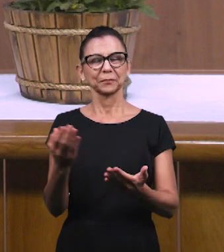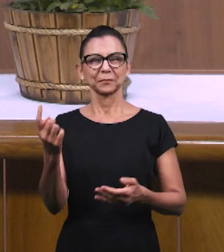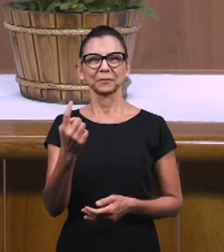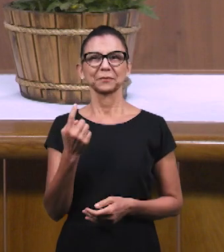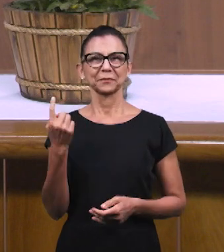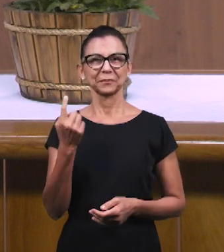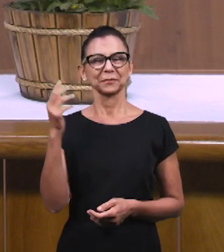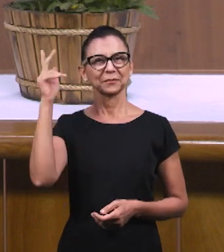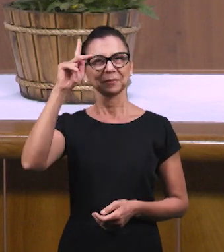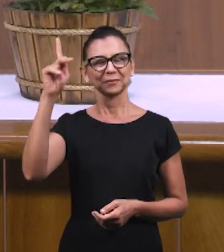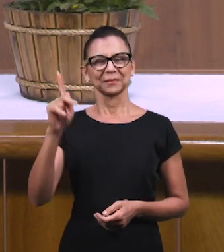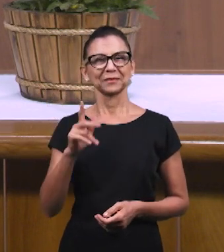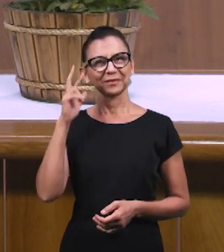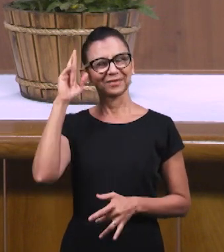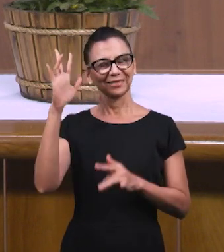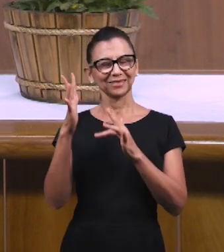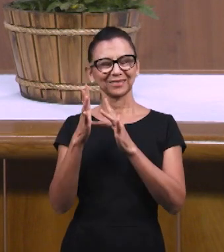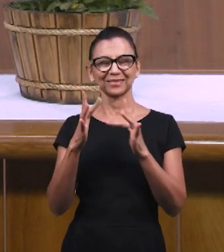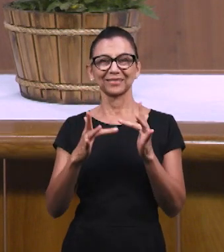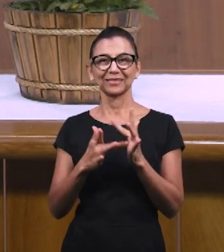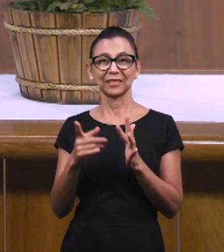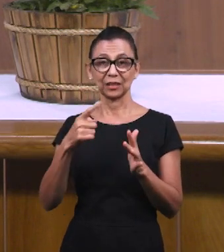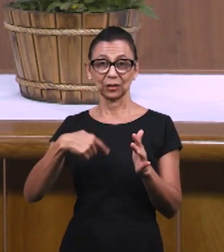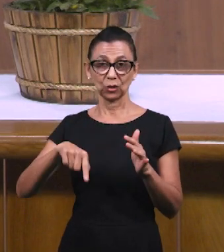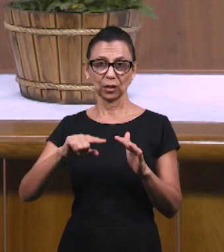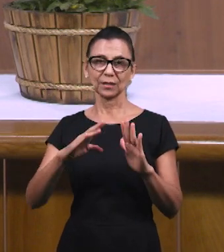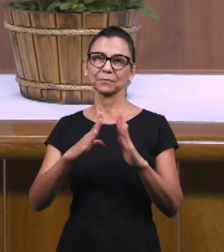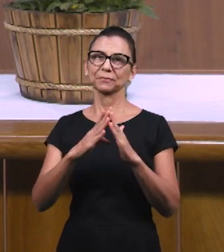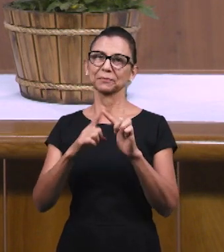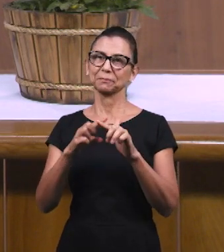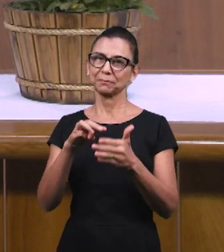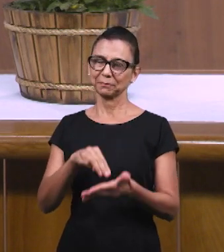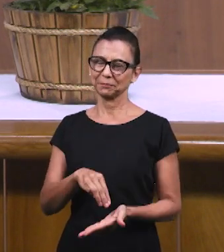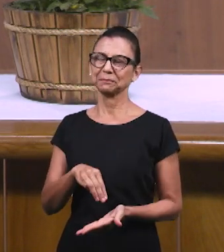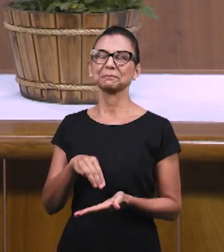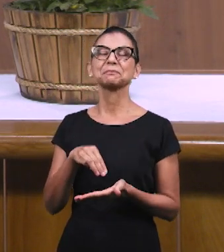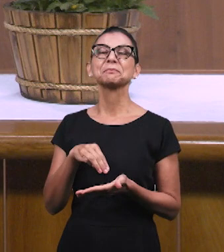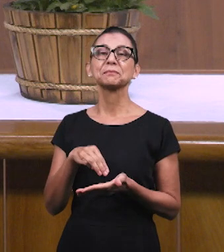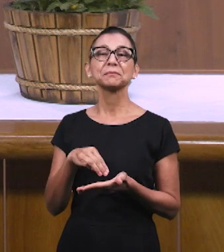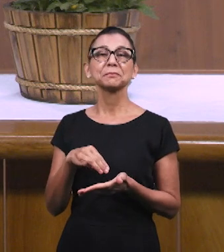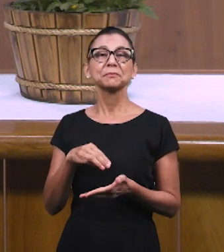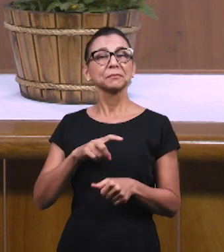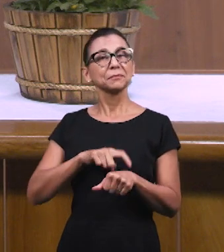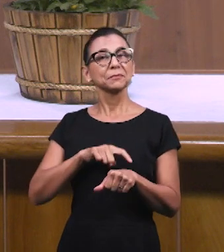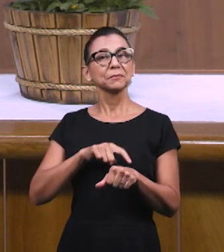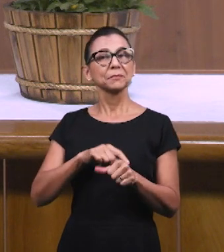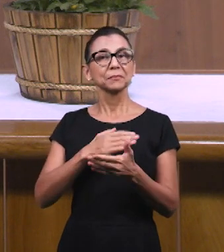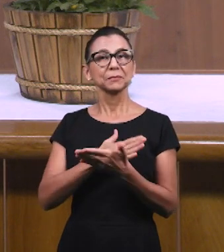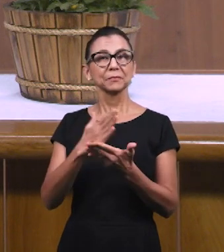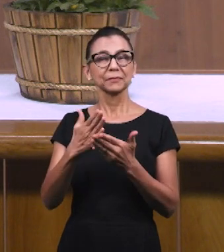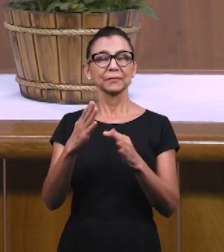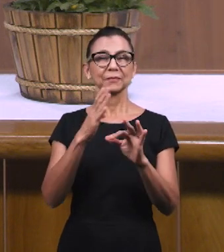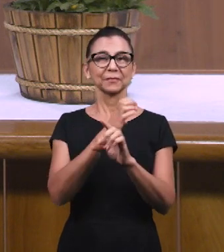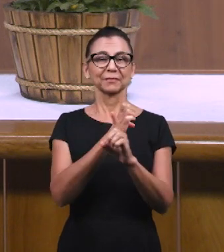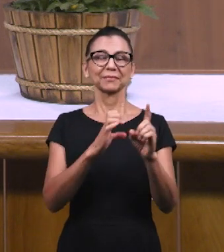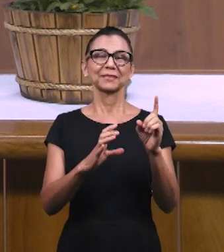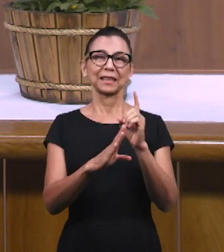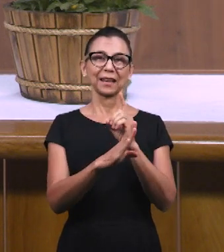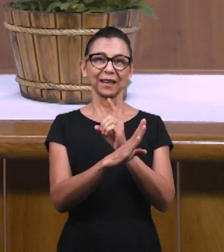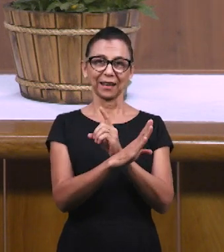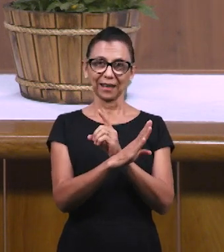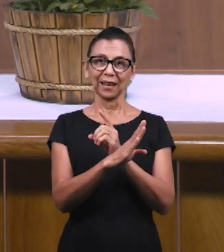Je salue à tous dans la paix du Seigneur Jésus. Nous sommes l'Église chrétienne Maranatha et nous commençons maintenant l'école